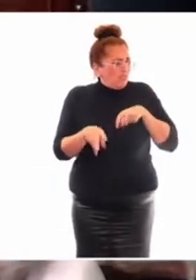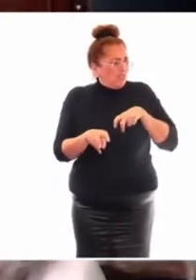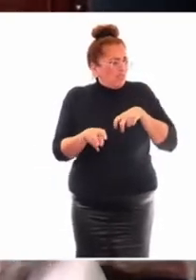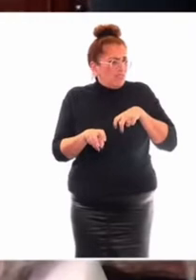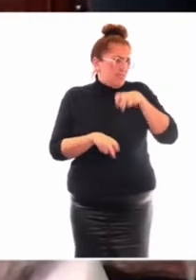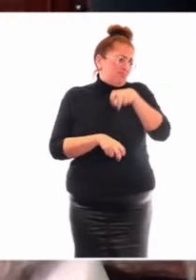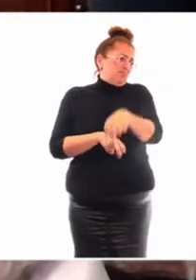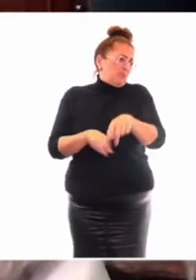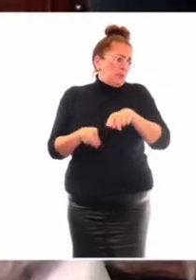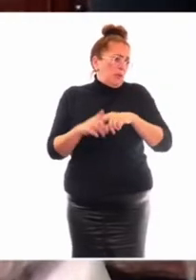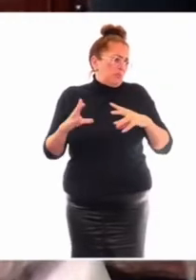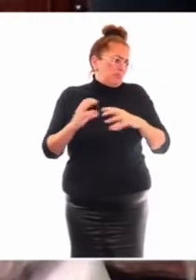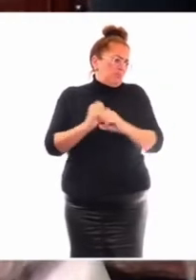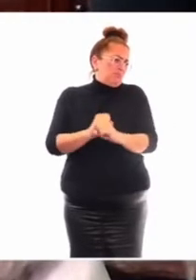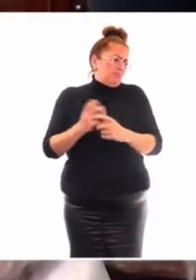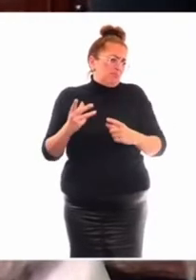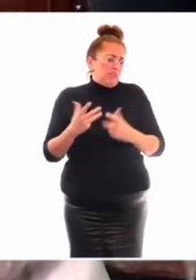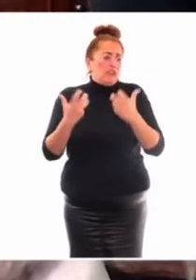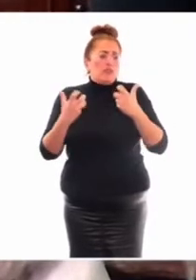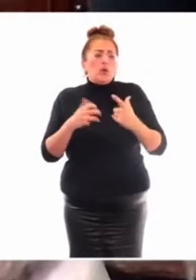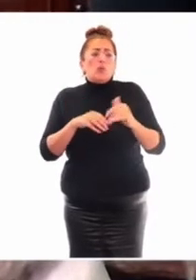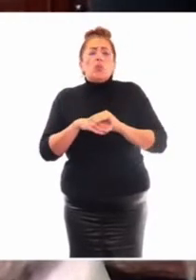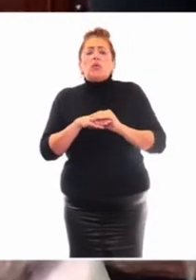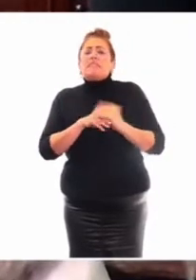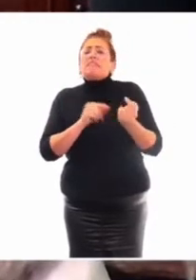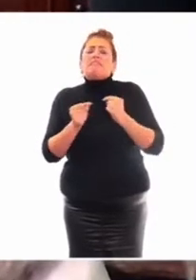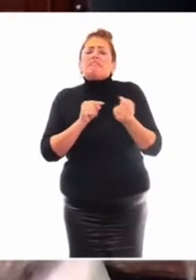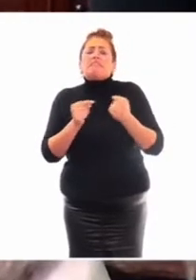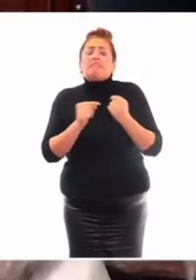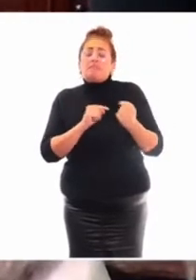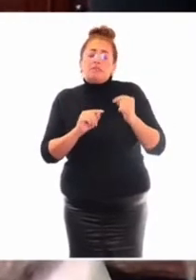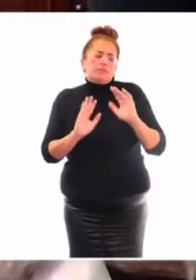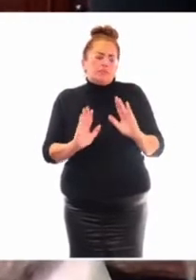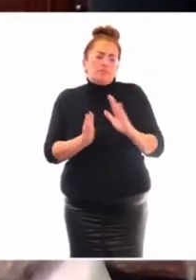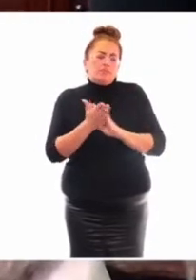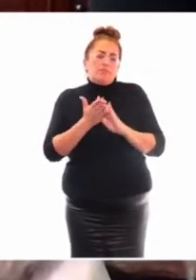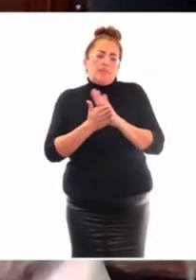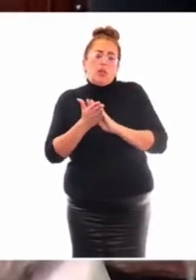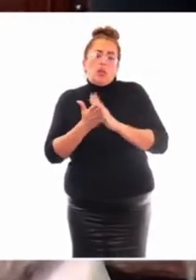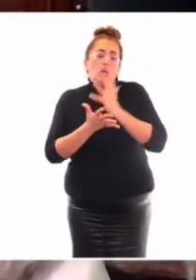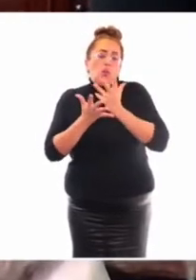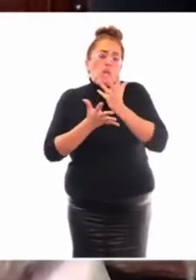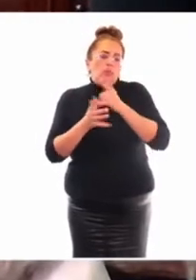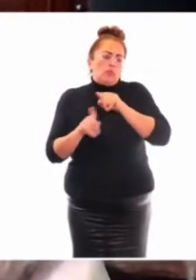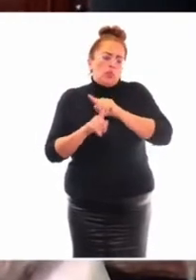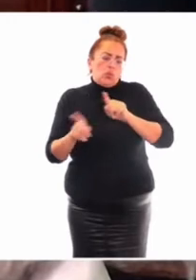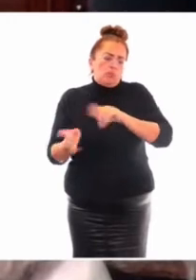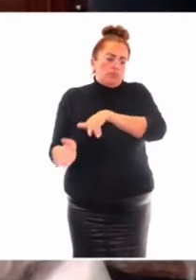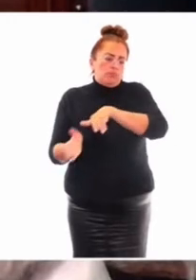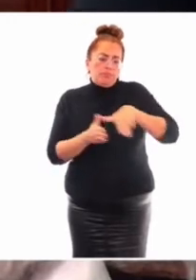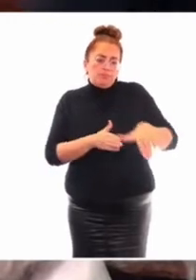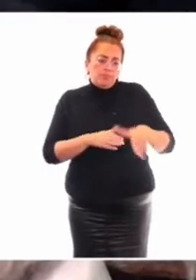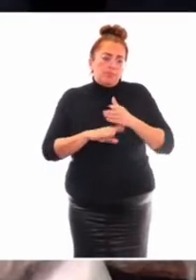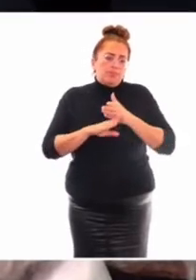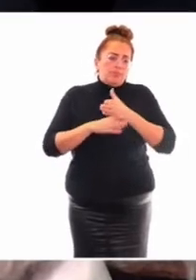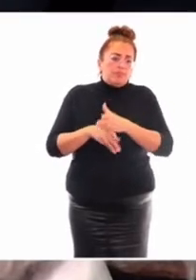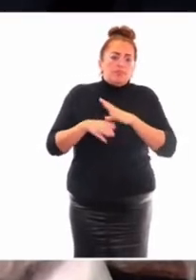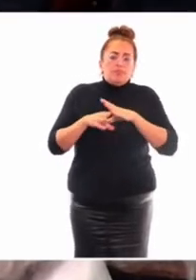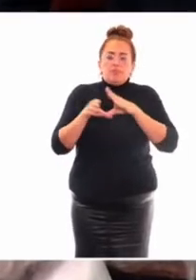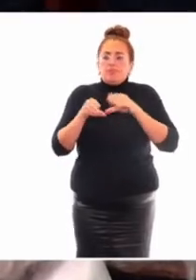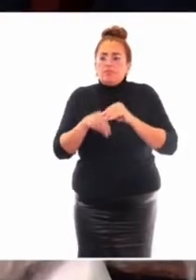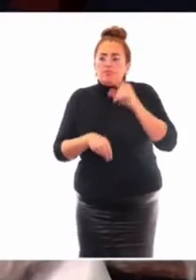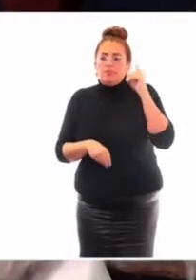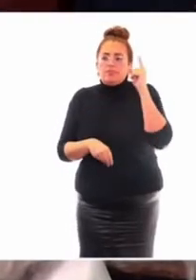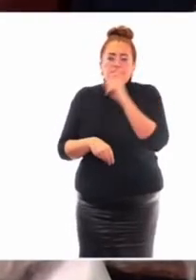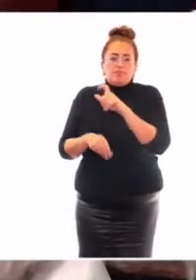le débat sur un terrain politicien, alors que nous le répétons, nous sommes sur le terrain qui est celui de la rentrée, des familles et des difficultés qu'elles